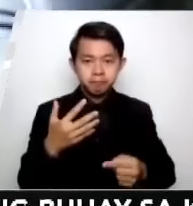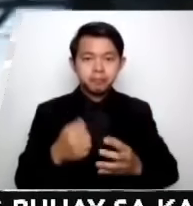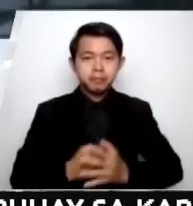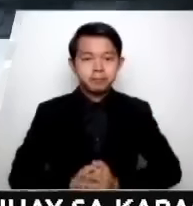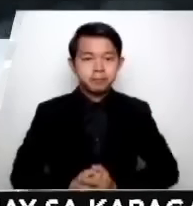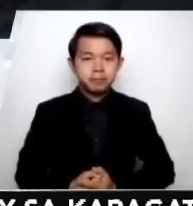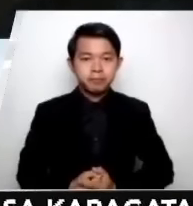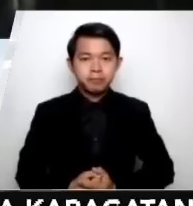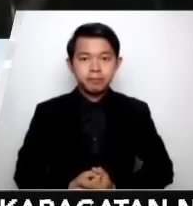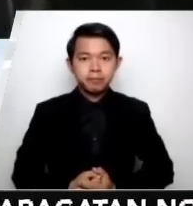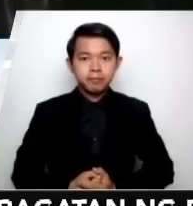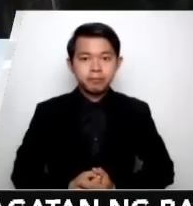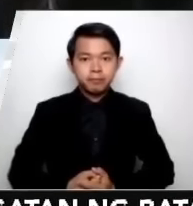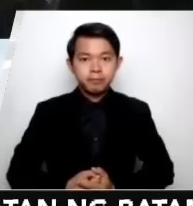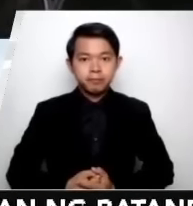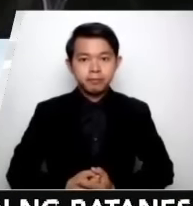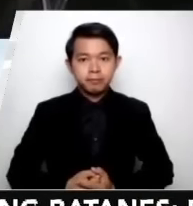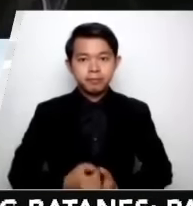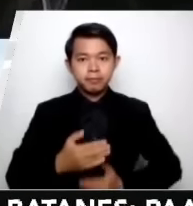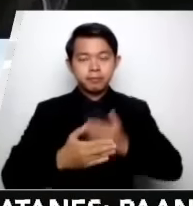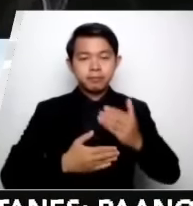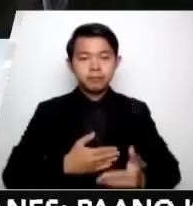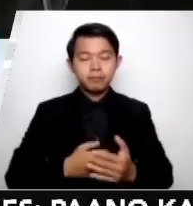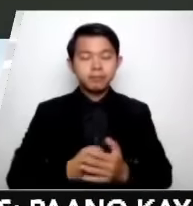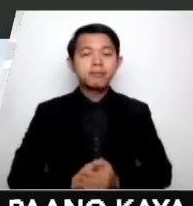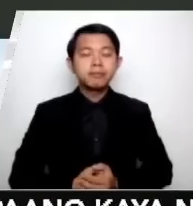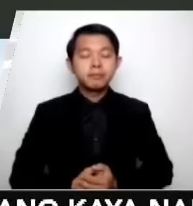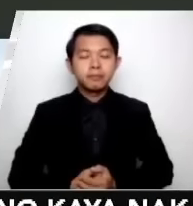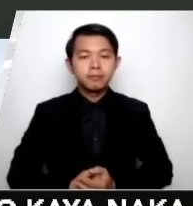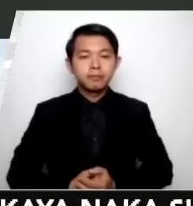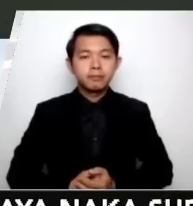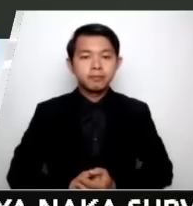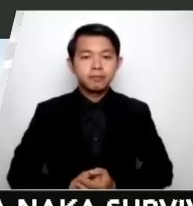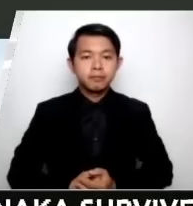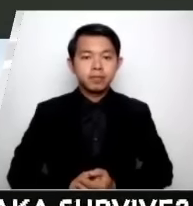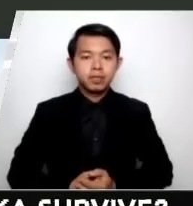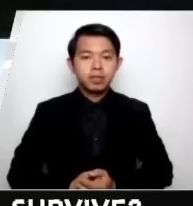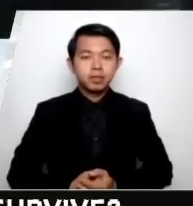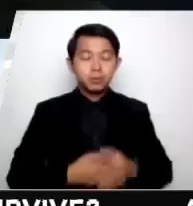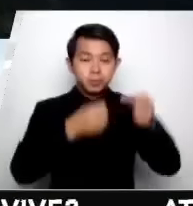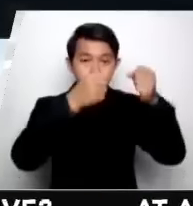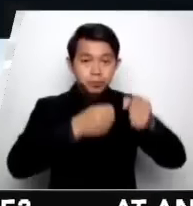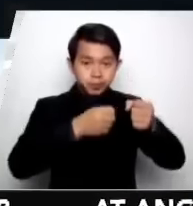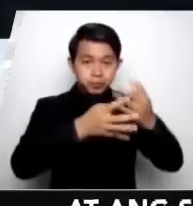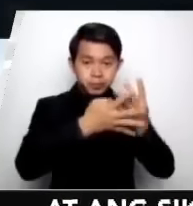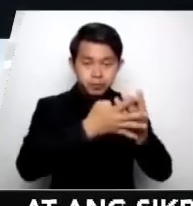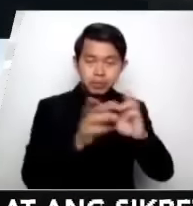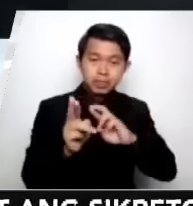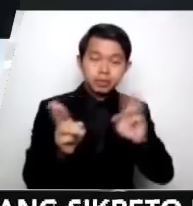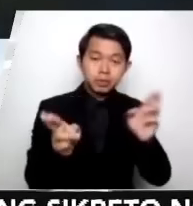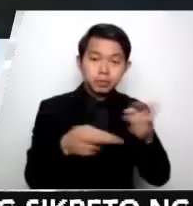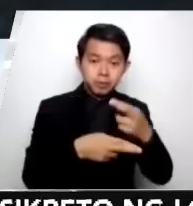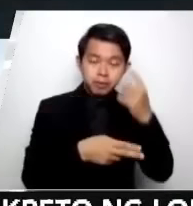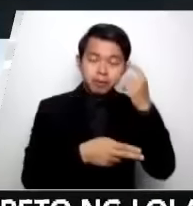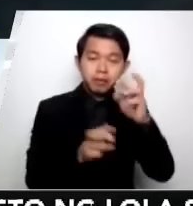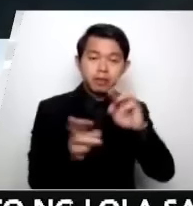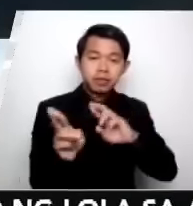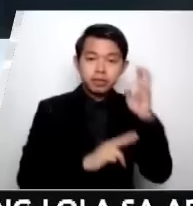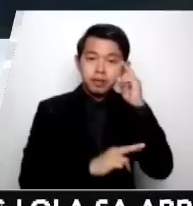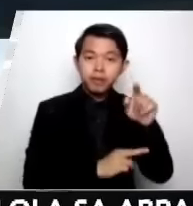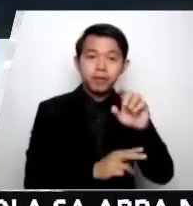Nasa fourth floor ng Pasig City Jail Female Dormitory ang seldang inihanda para kay Alice Guo. Pangsiyam lang dapat ang selda pero